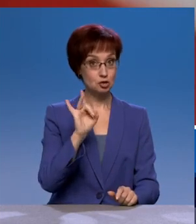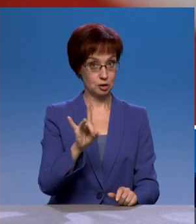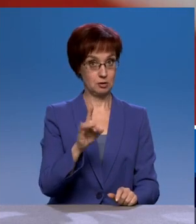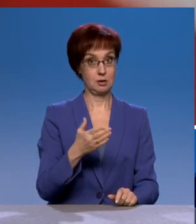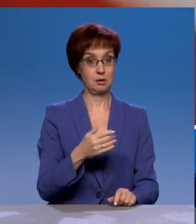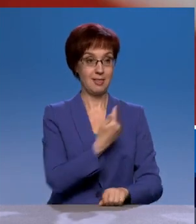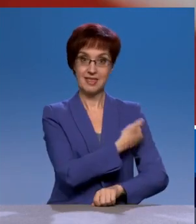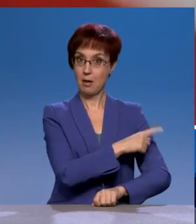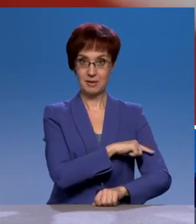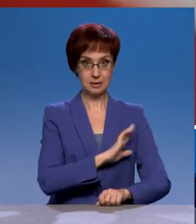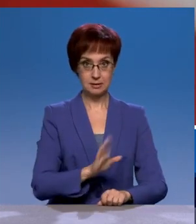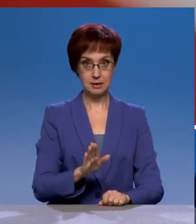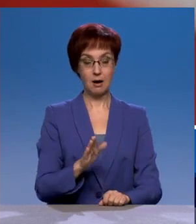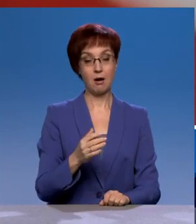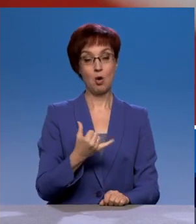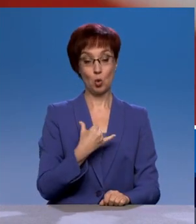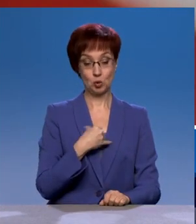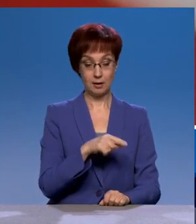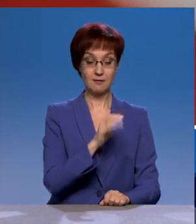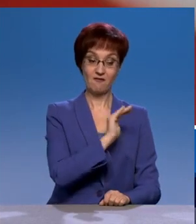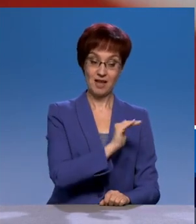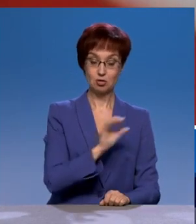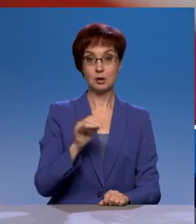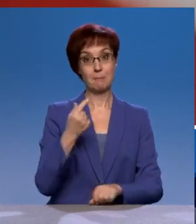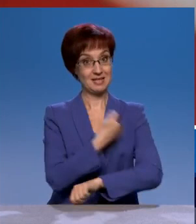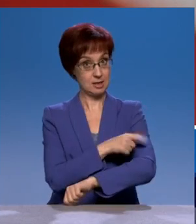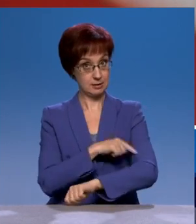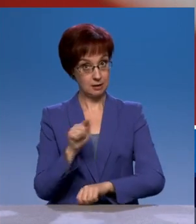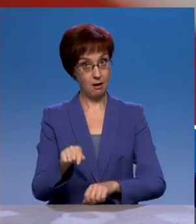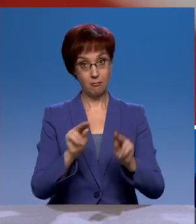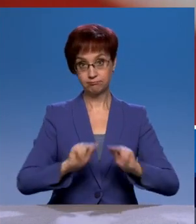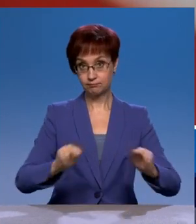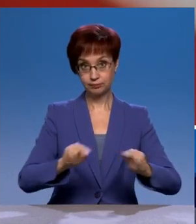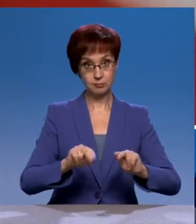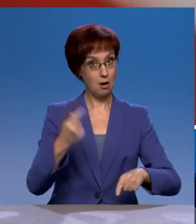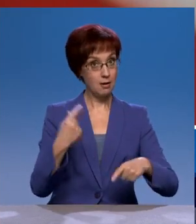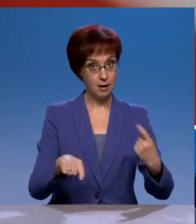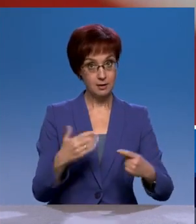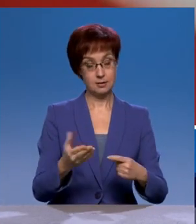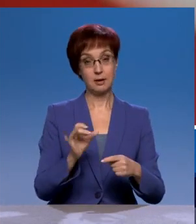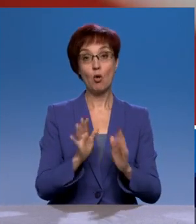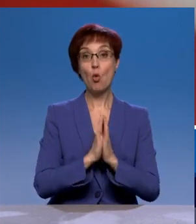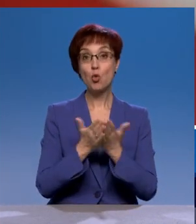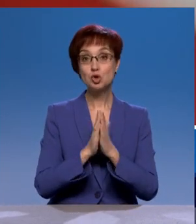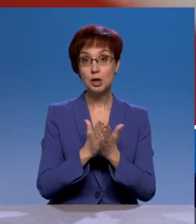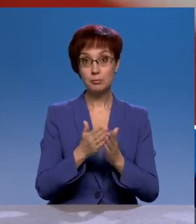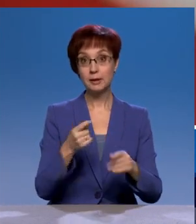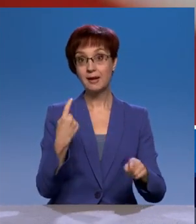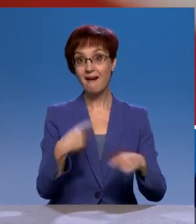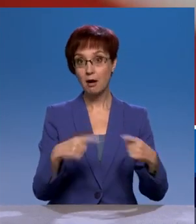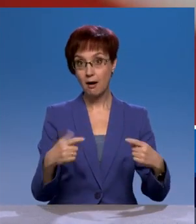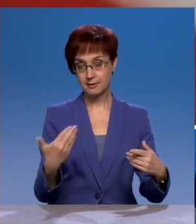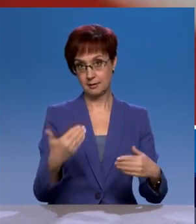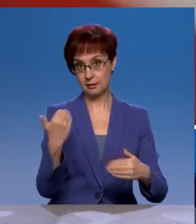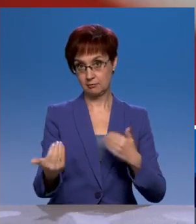с медсестрами. У нас даже учебники были другие. И вы хотите на медсестер повесить половину